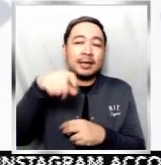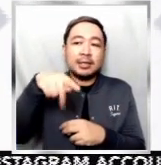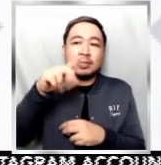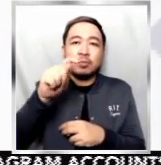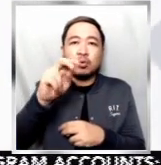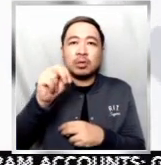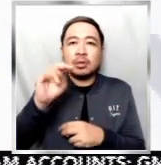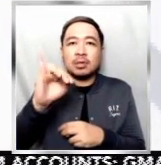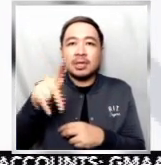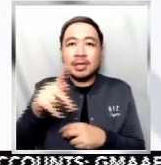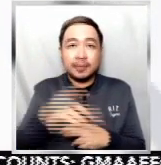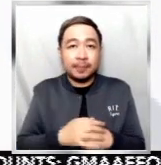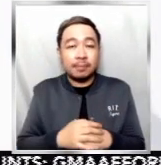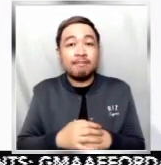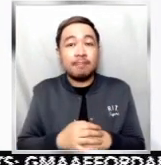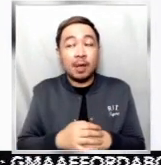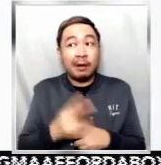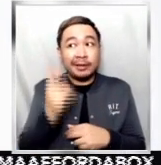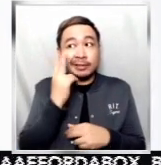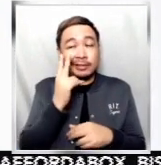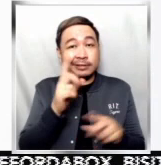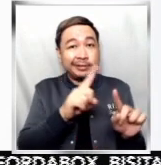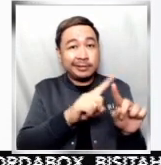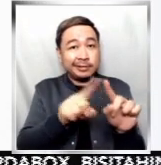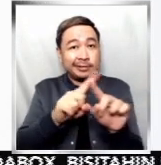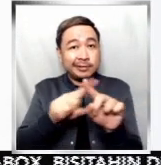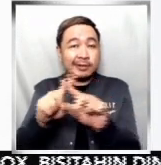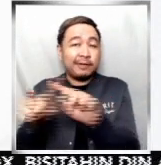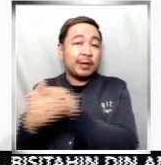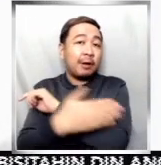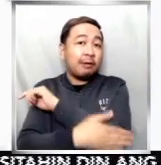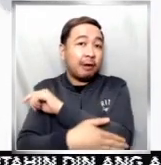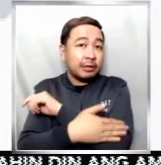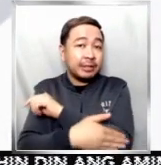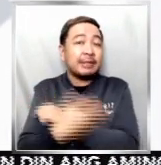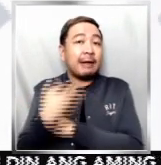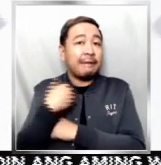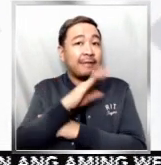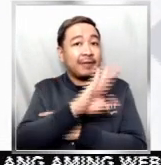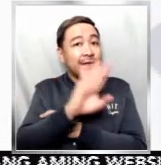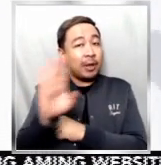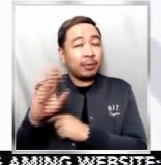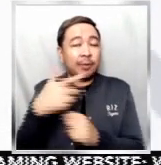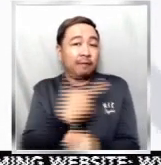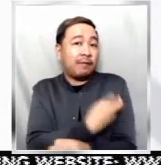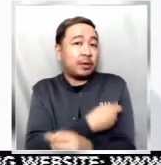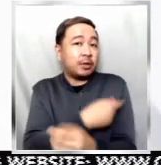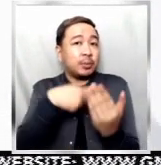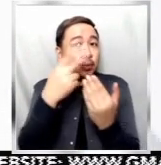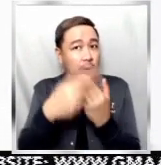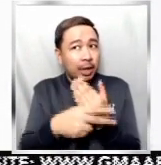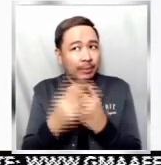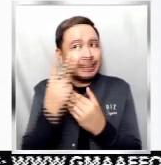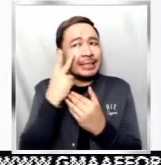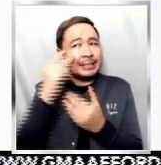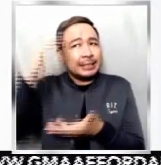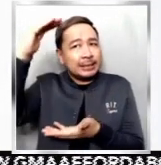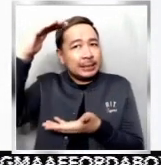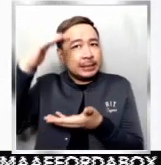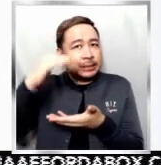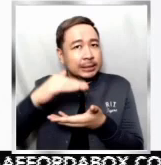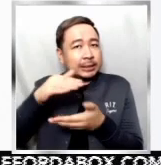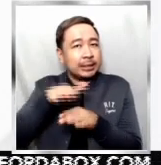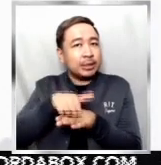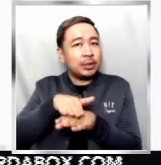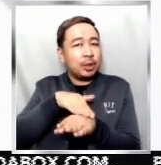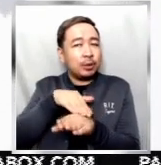the vaccination programs have started to roll out, we do see the slowdown in terms of the number of